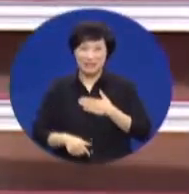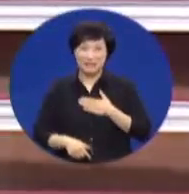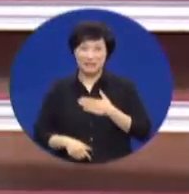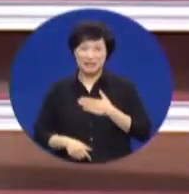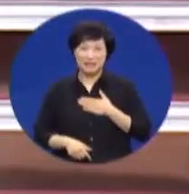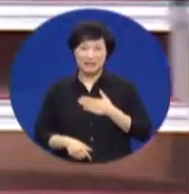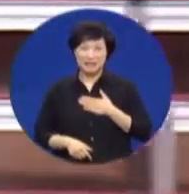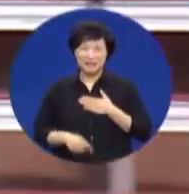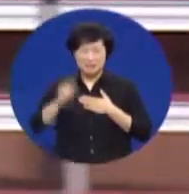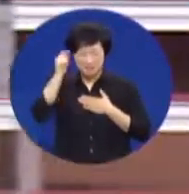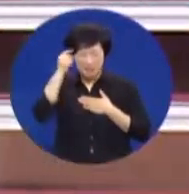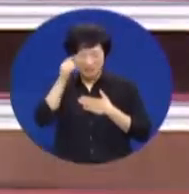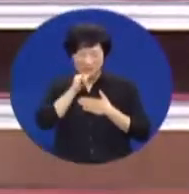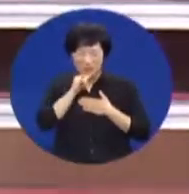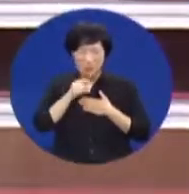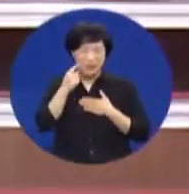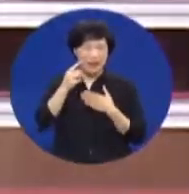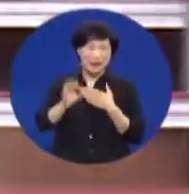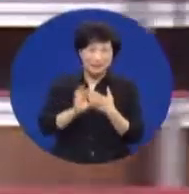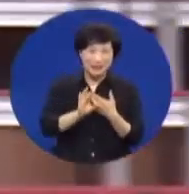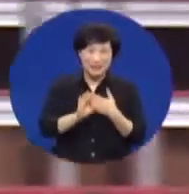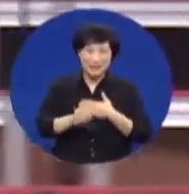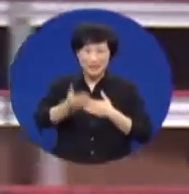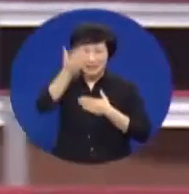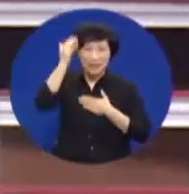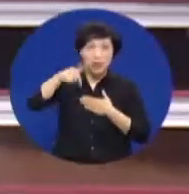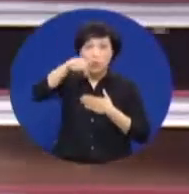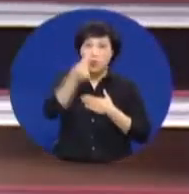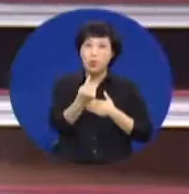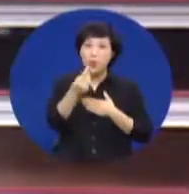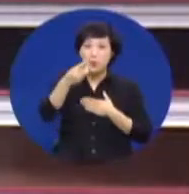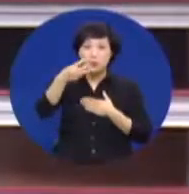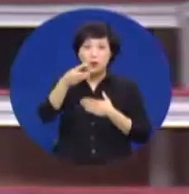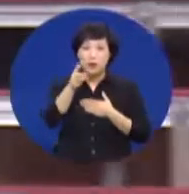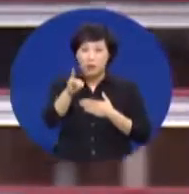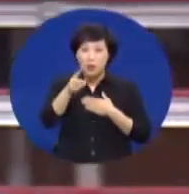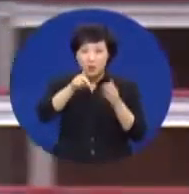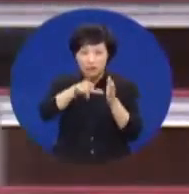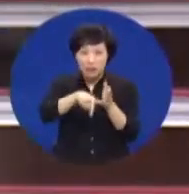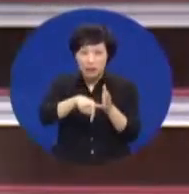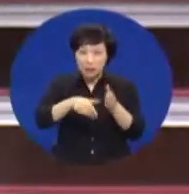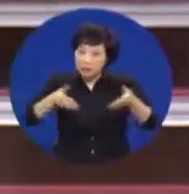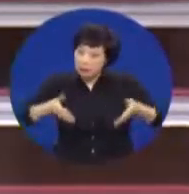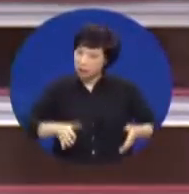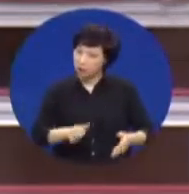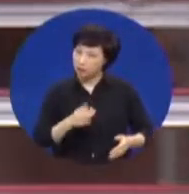내가 만약에 고려시대에 태어났으면 아마